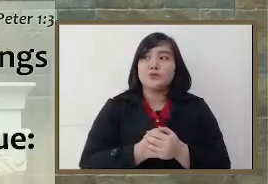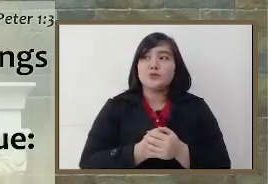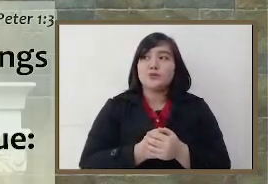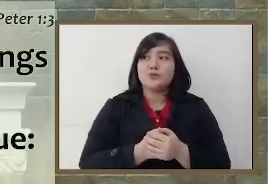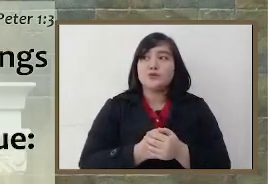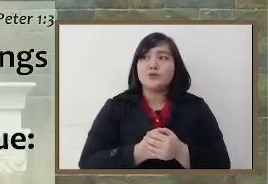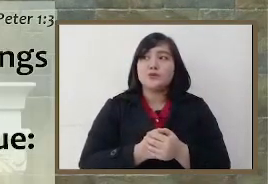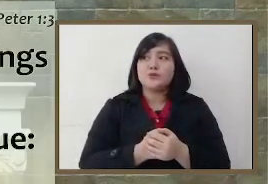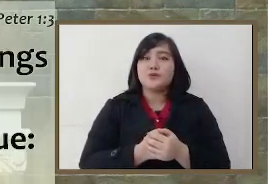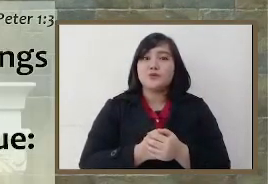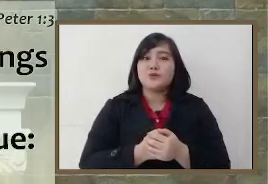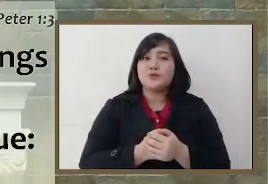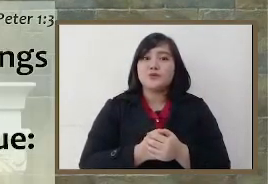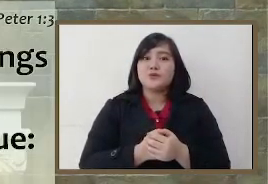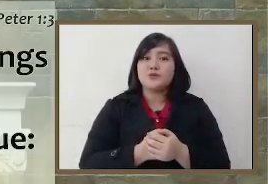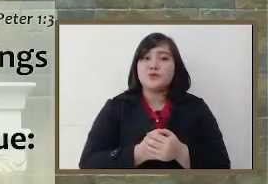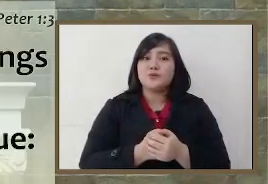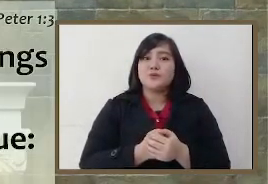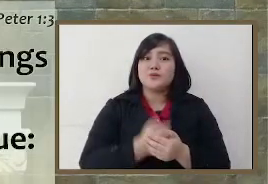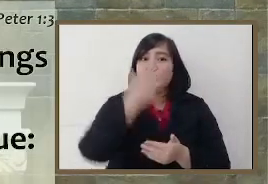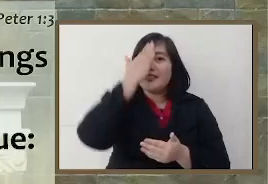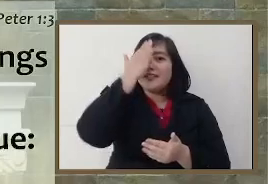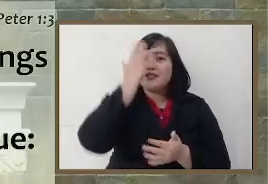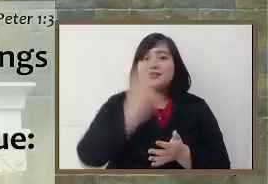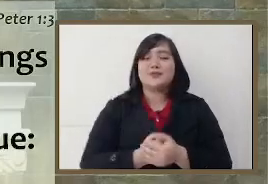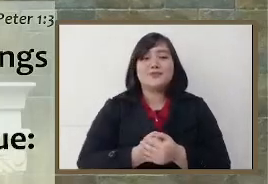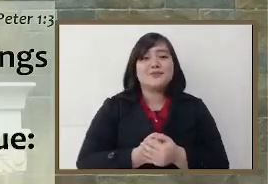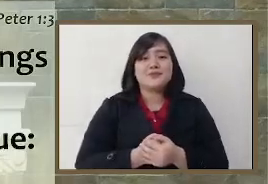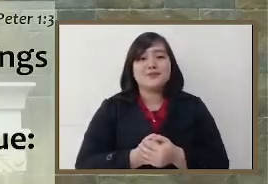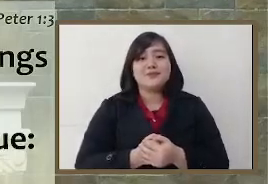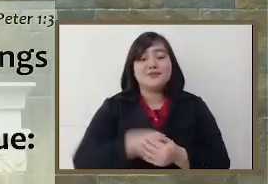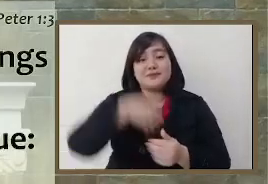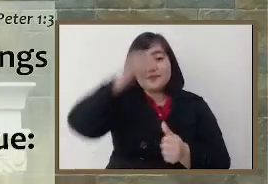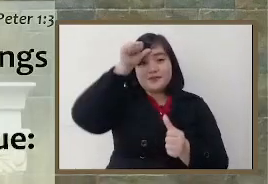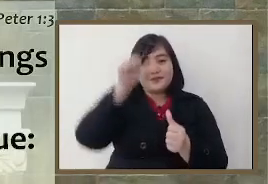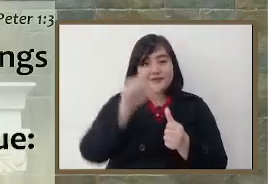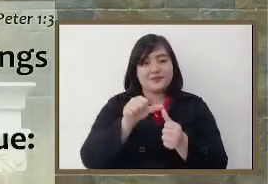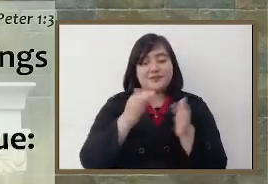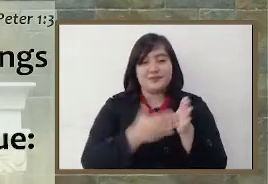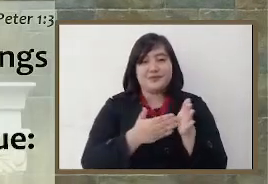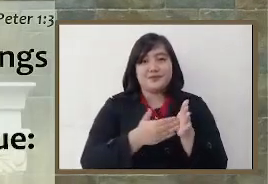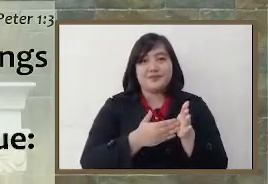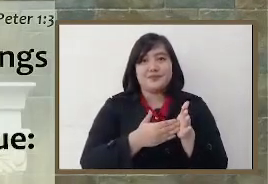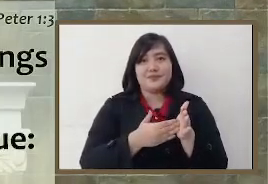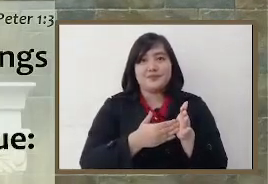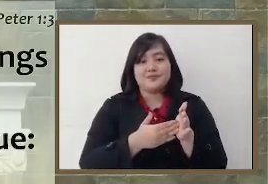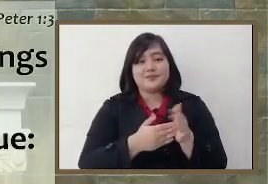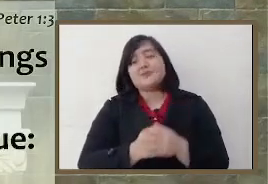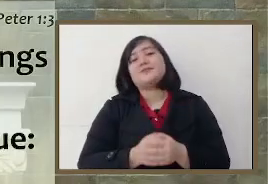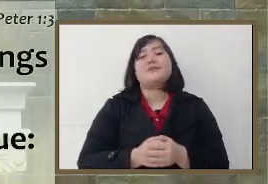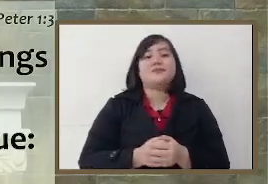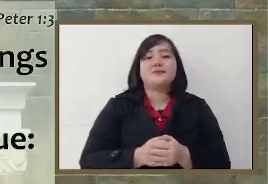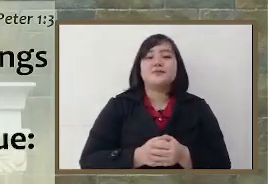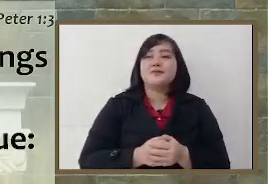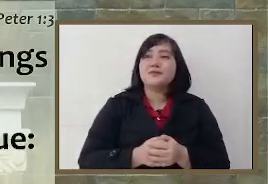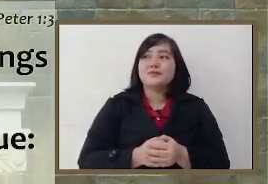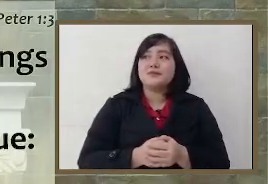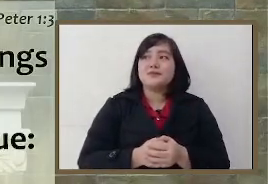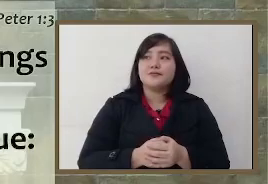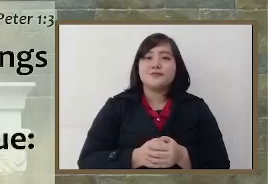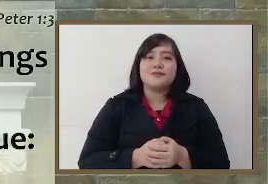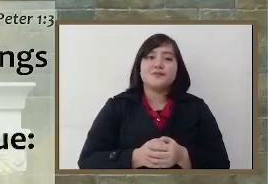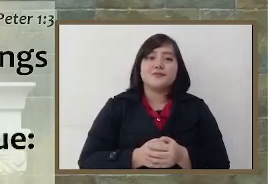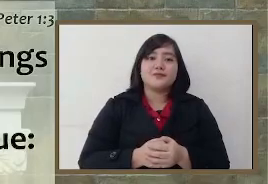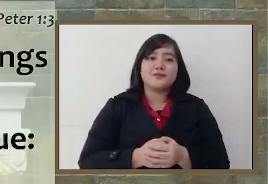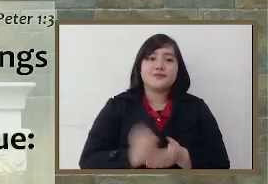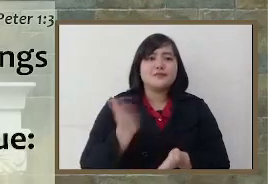Alright? Now, look at your Bible. Tandaan niyo, mga kapatid. Alright? Do something in your Bible. Huwag kayong matakot madumihan ang